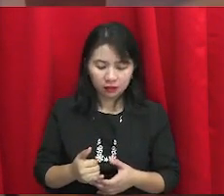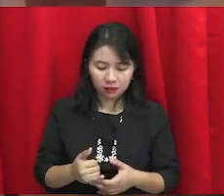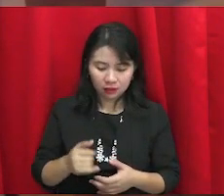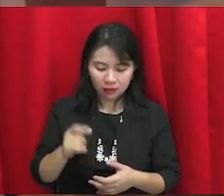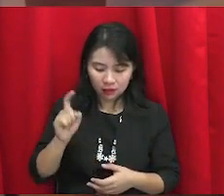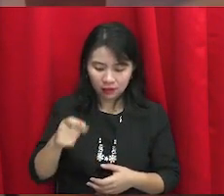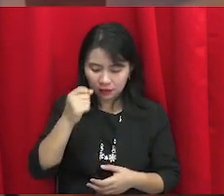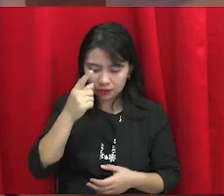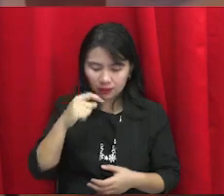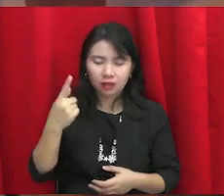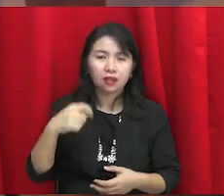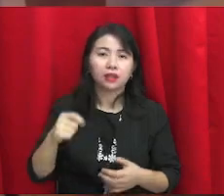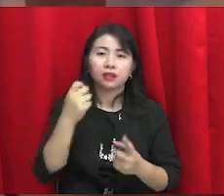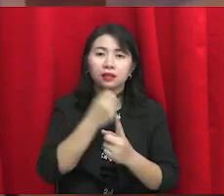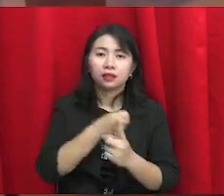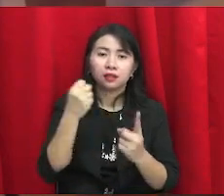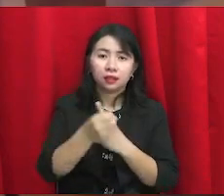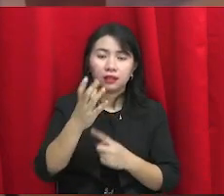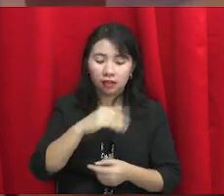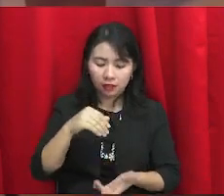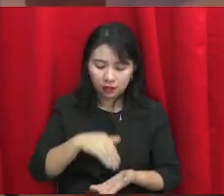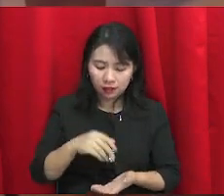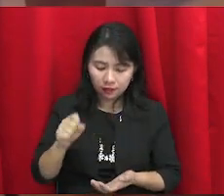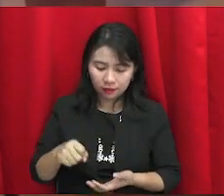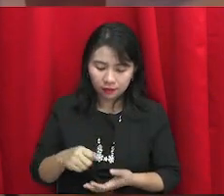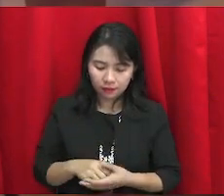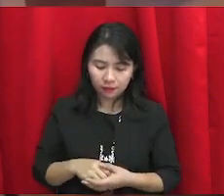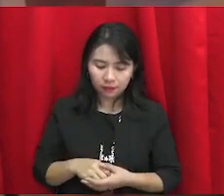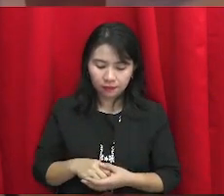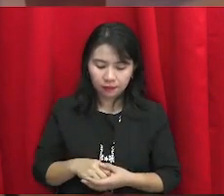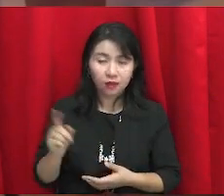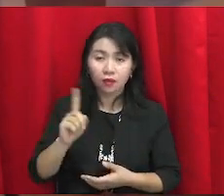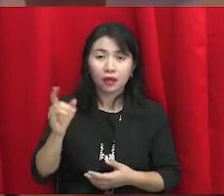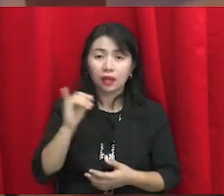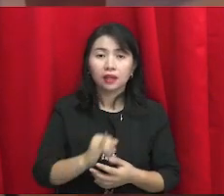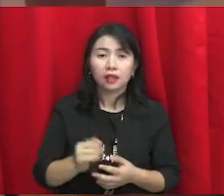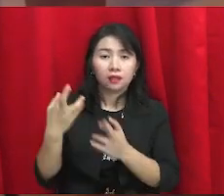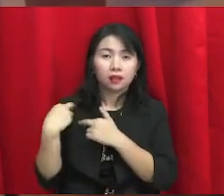kalagayan, yung papel ng pastor sa buhay niya. Ano ba talaga?